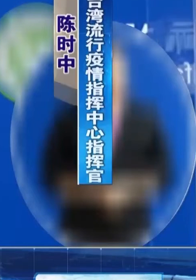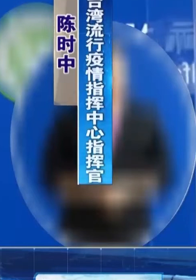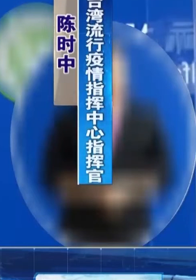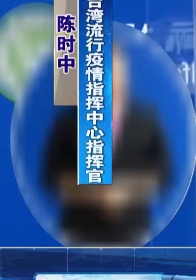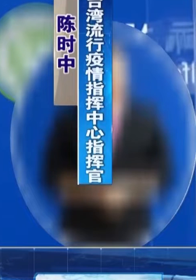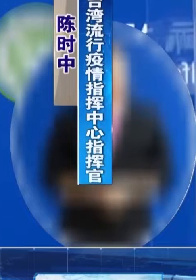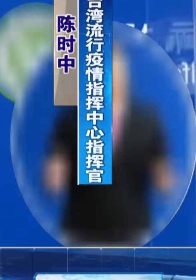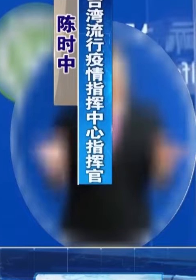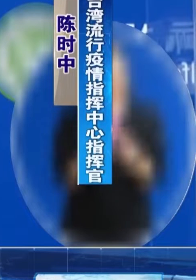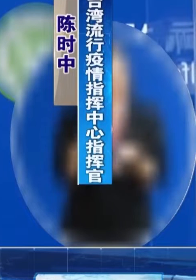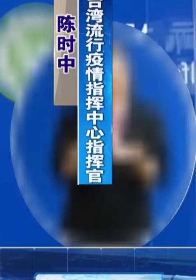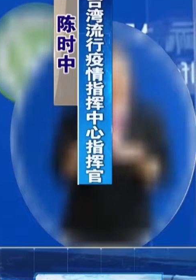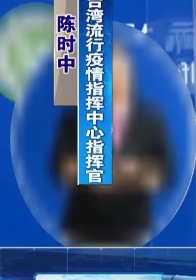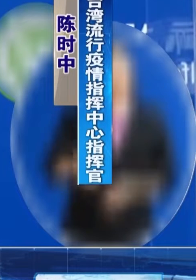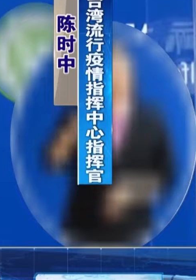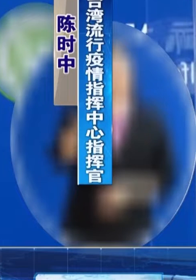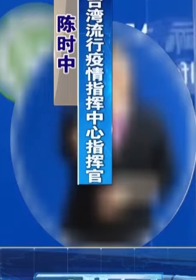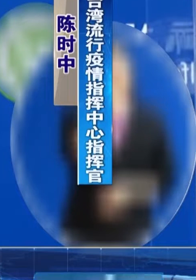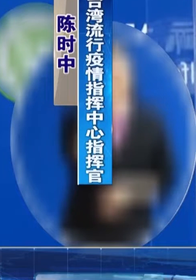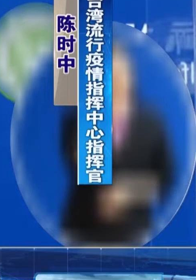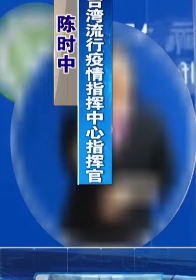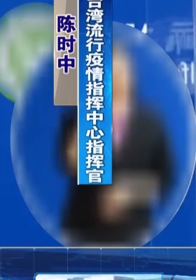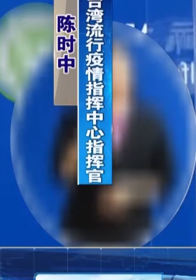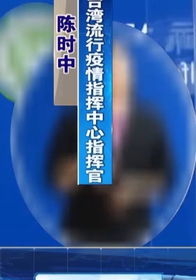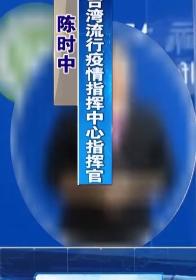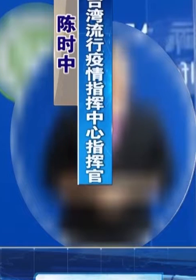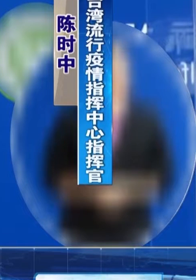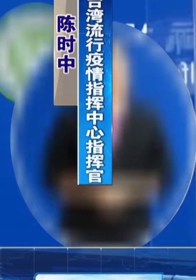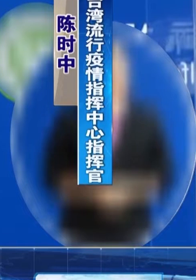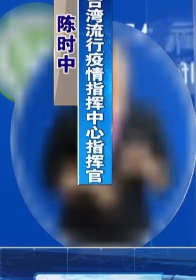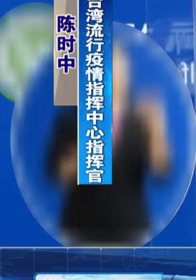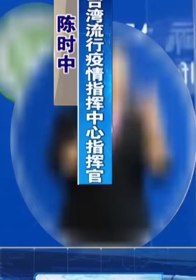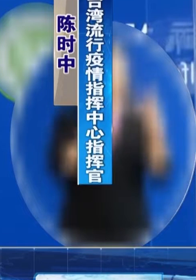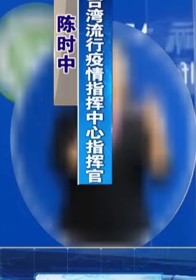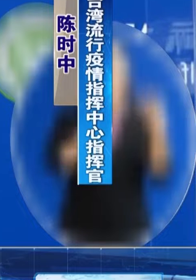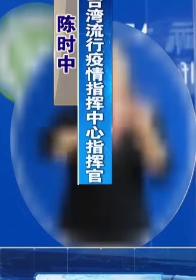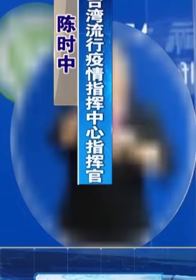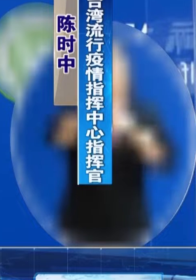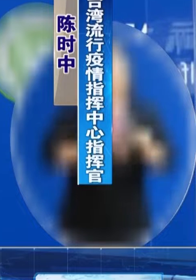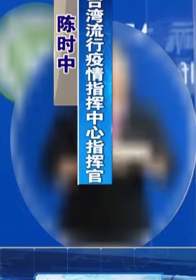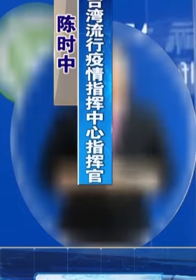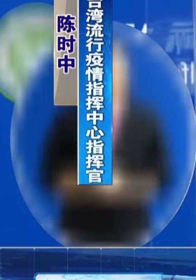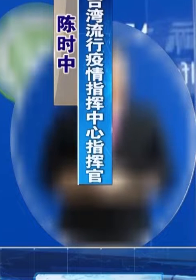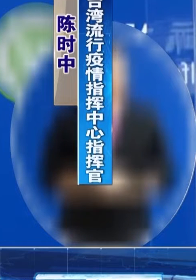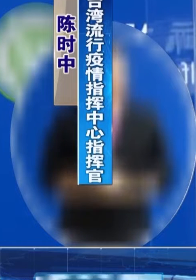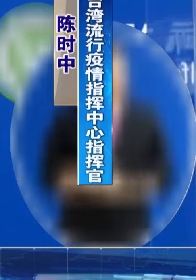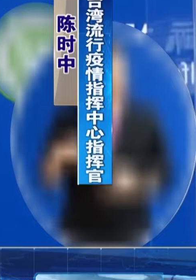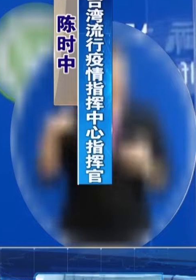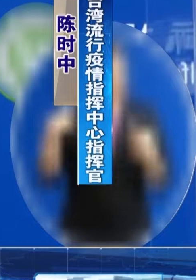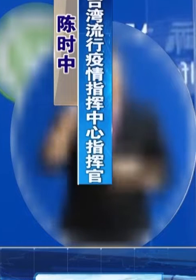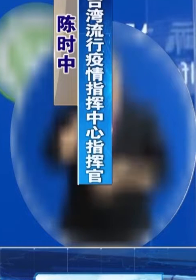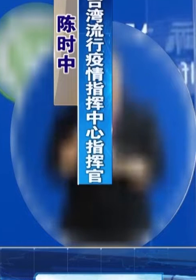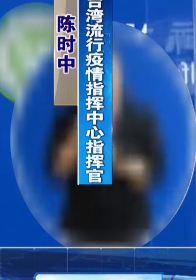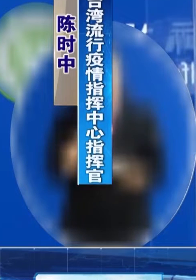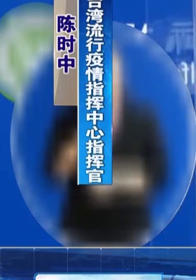好，那我们总计哈是351例，好，那有4例境外移入哈，所以我们在本土哈